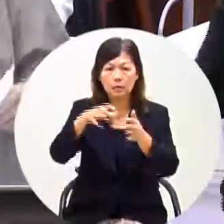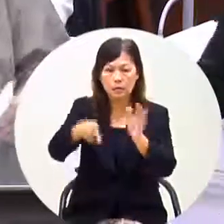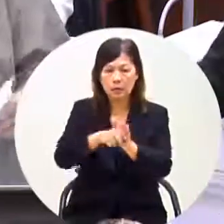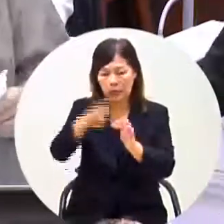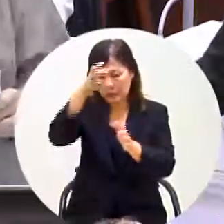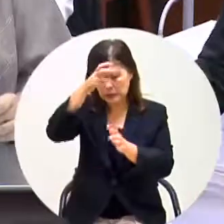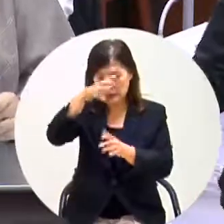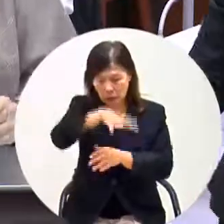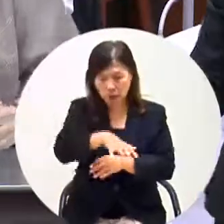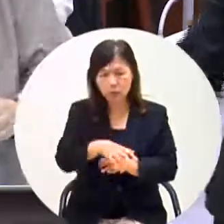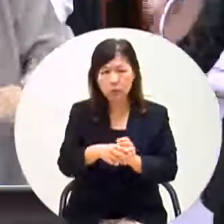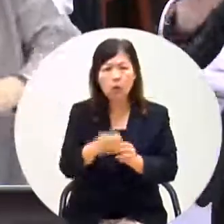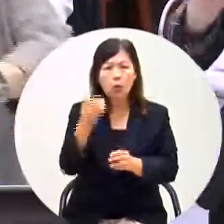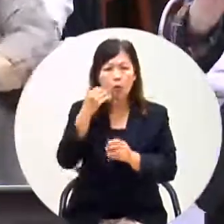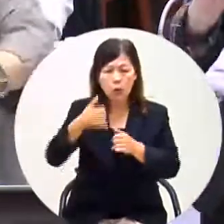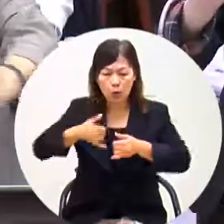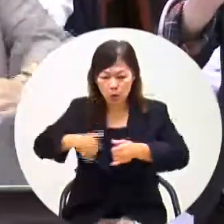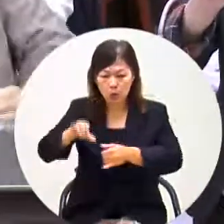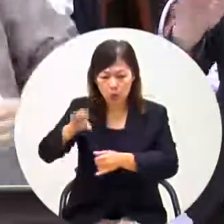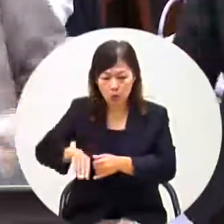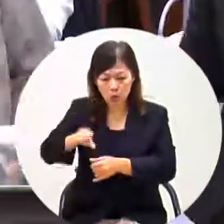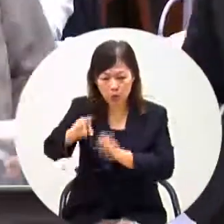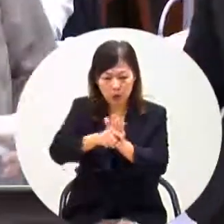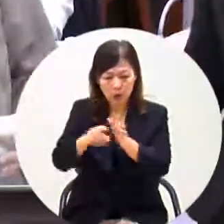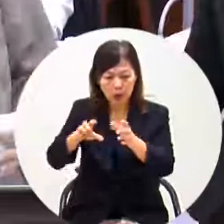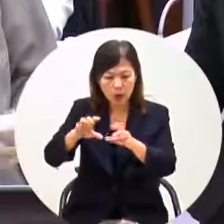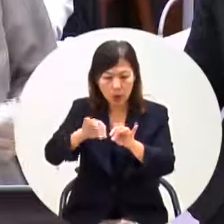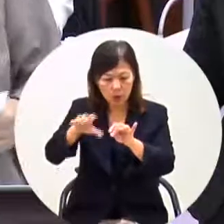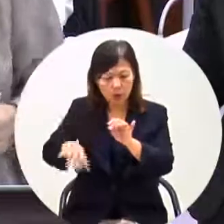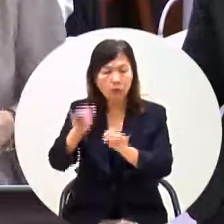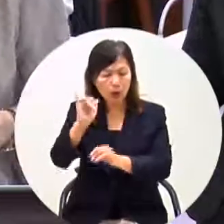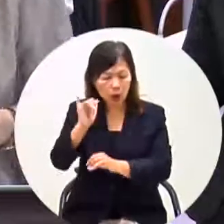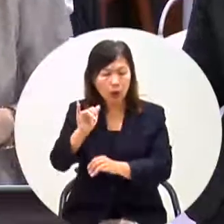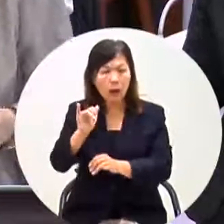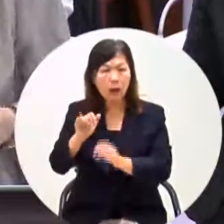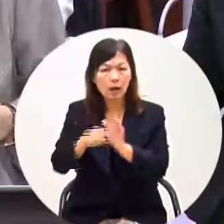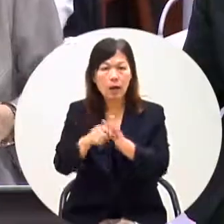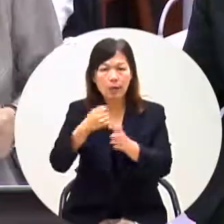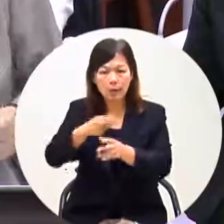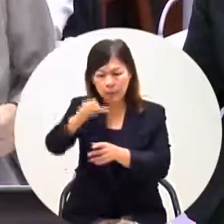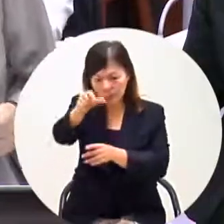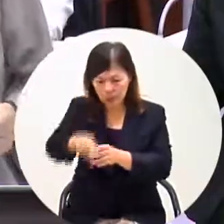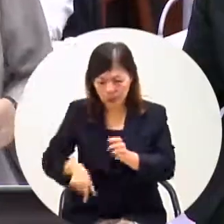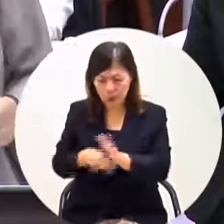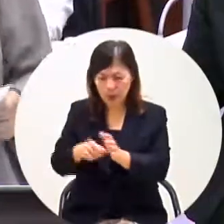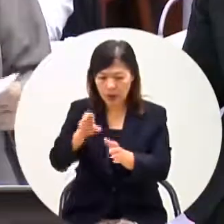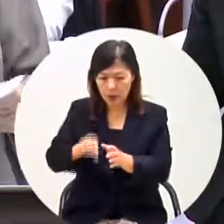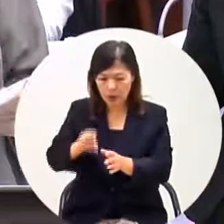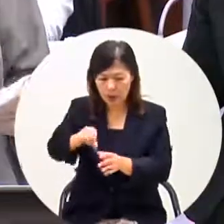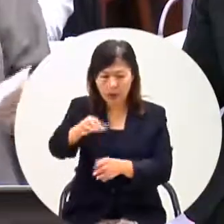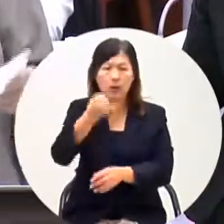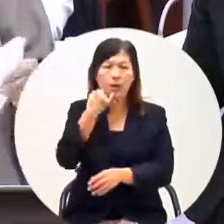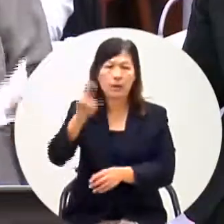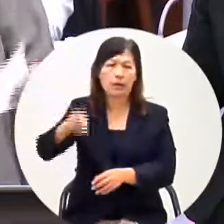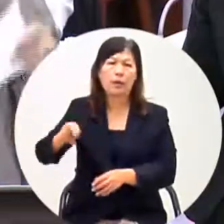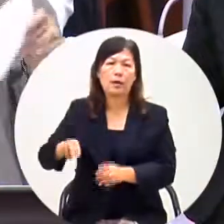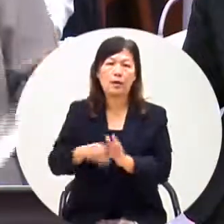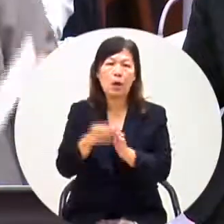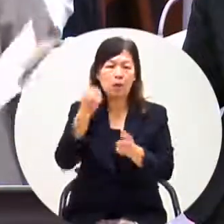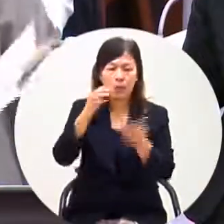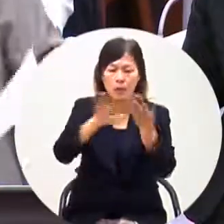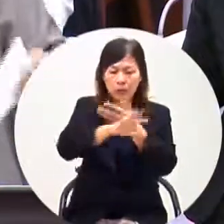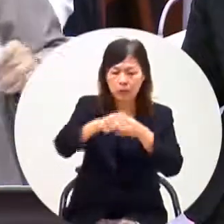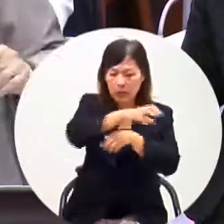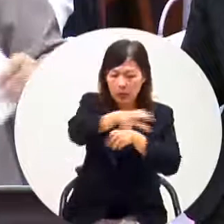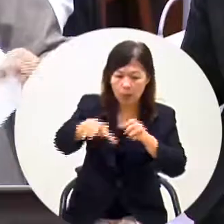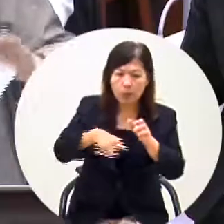迄个空间有够，啊，我感觉咱来伫遐画停车位，啊，如果周遭还有我们的停车